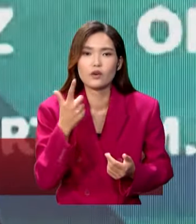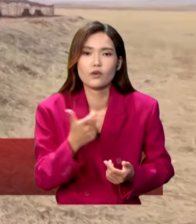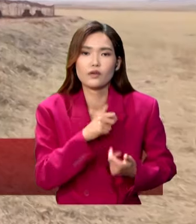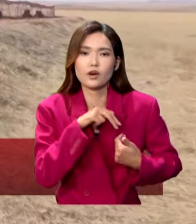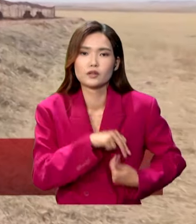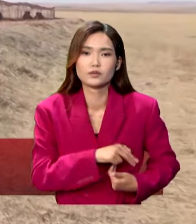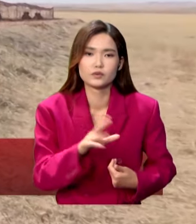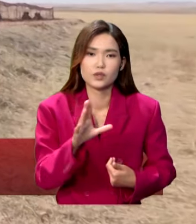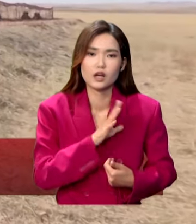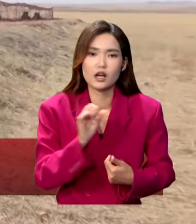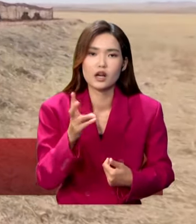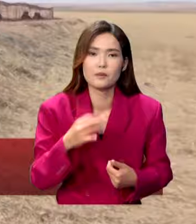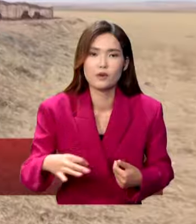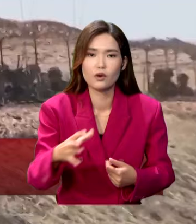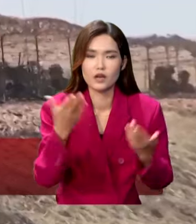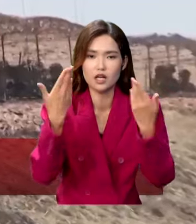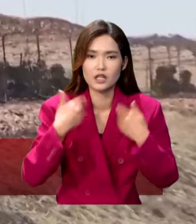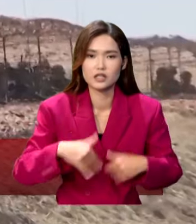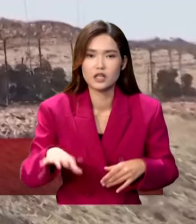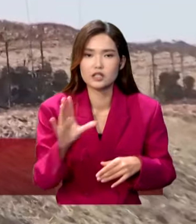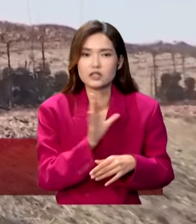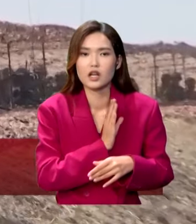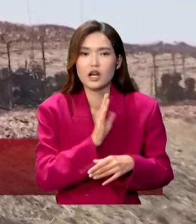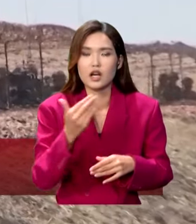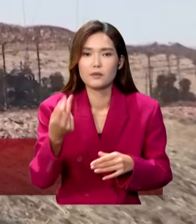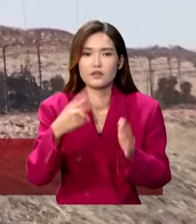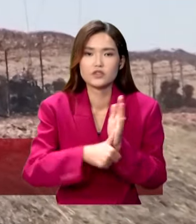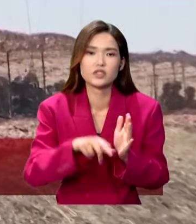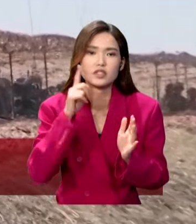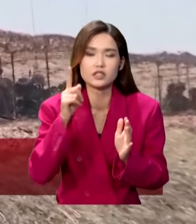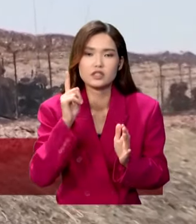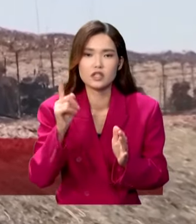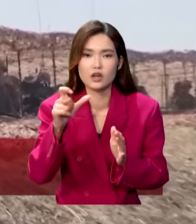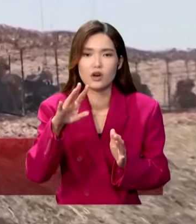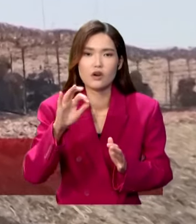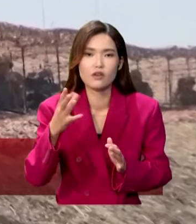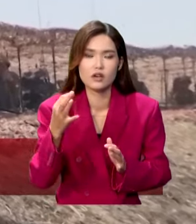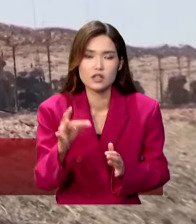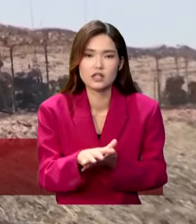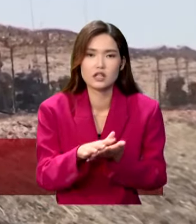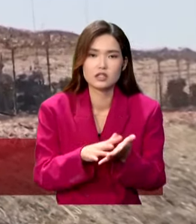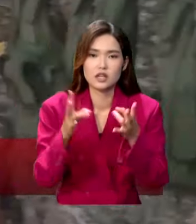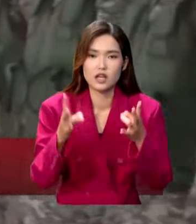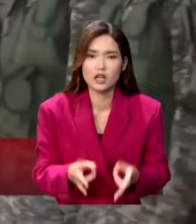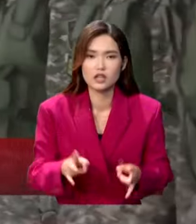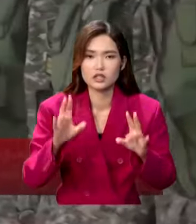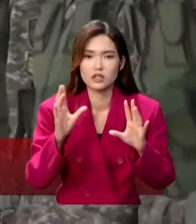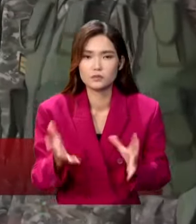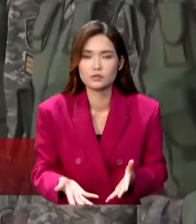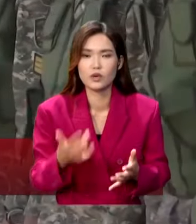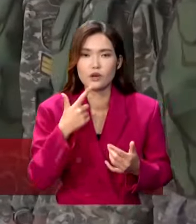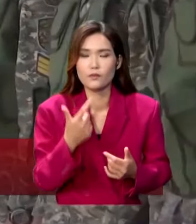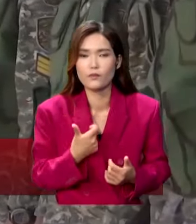ая госа абайского области нашли тело двадцатилетнего офицера в профильном ведомстве сразу заявили что трагедия произошла во внеслужебное